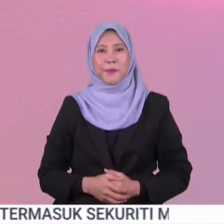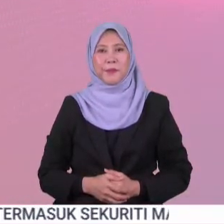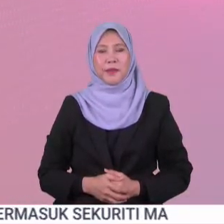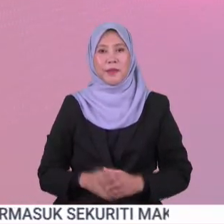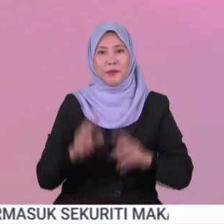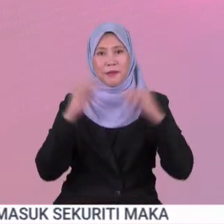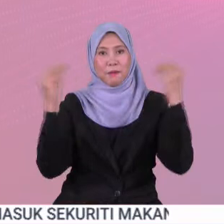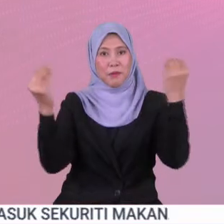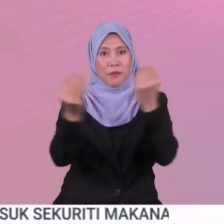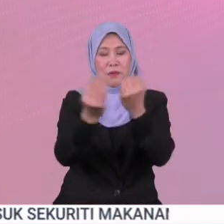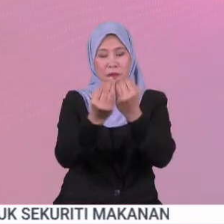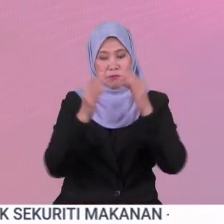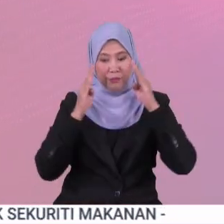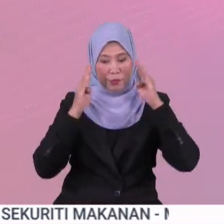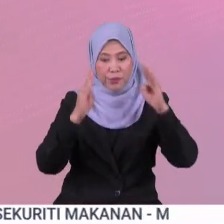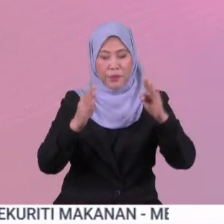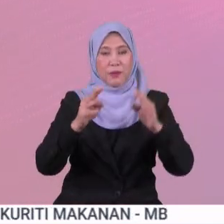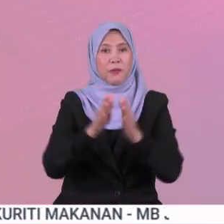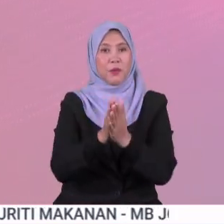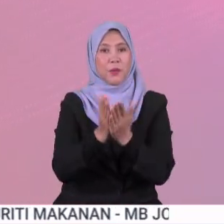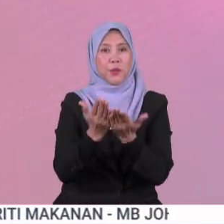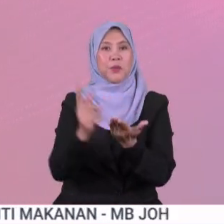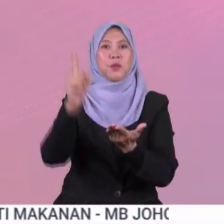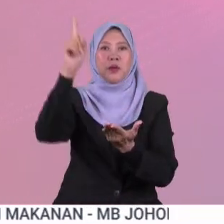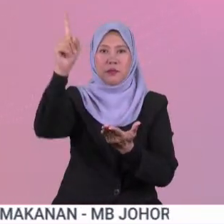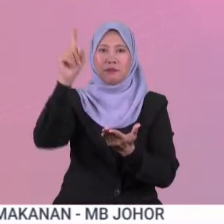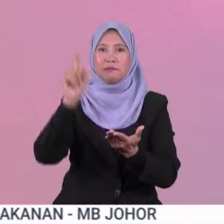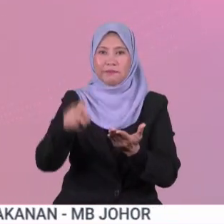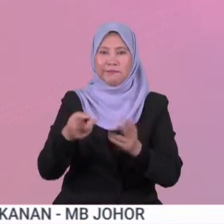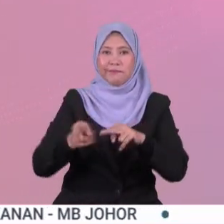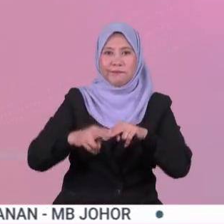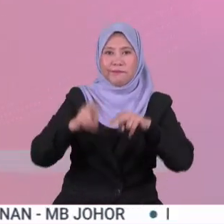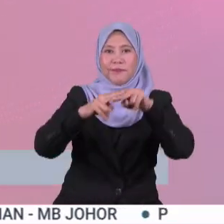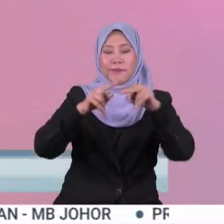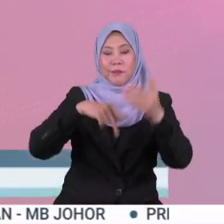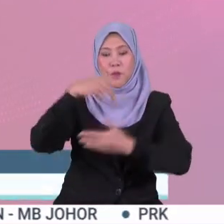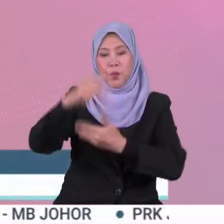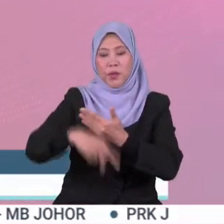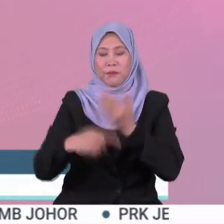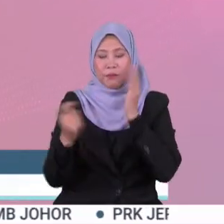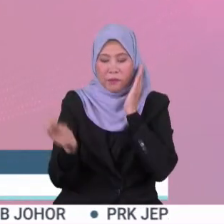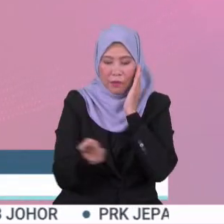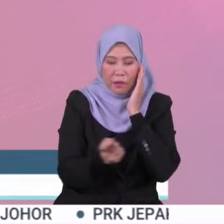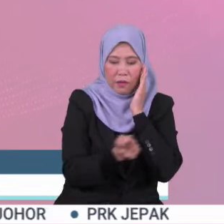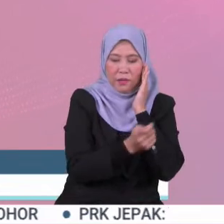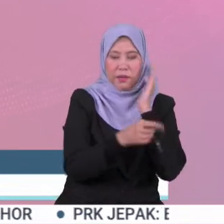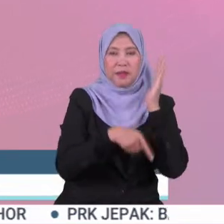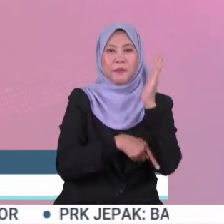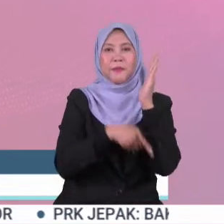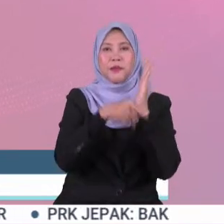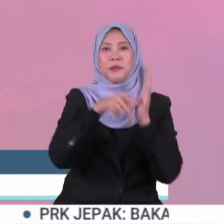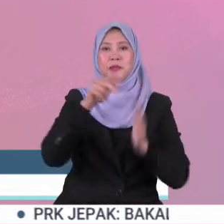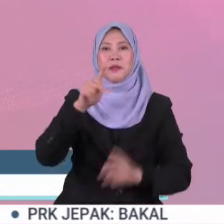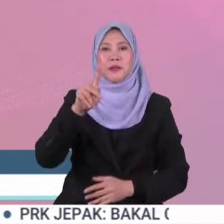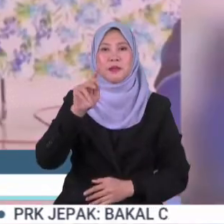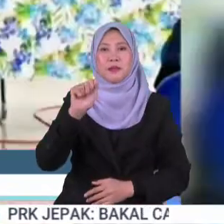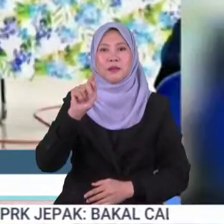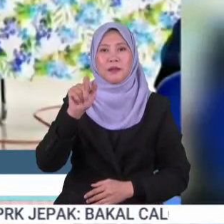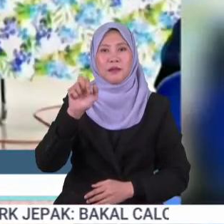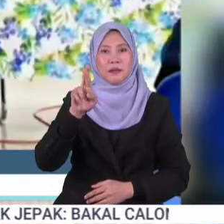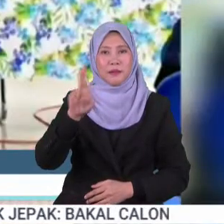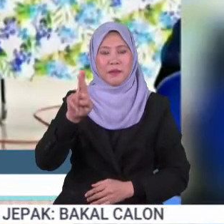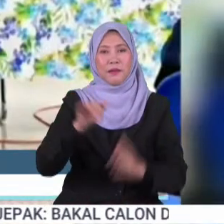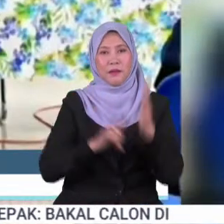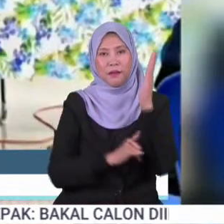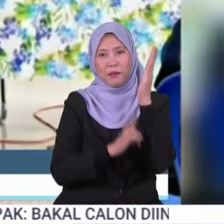Penghayatan masyarakat kepada Al-Quran perlu sentiasa dipertingkat. Sebagaimana itu, program ngaji dilaksana di Parlimen Kangar. Menurut pengerusi